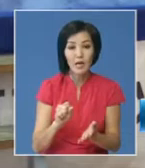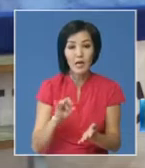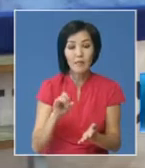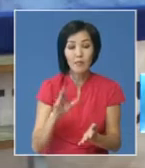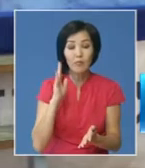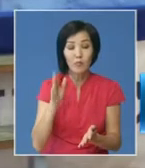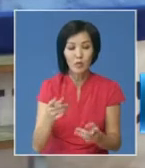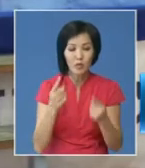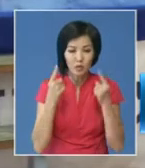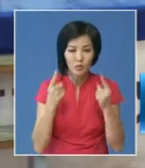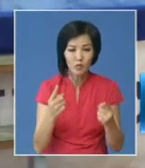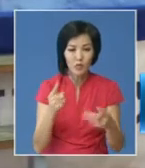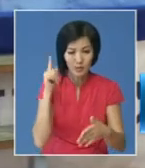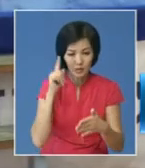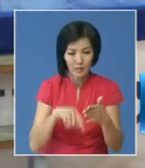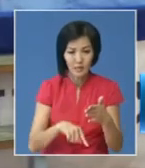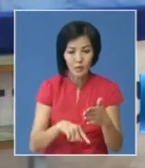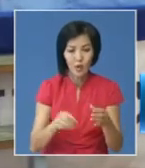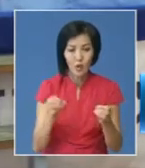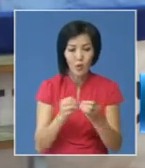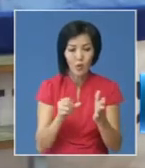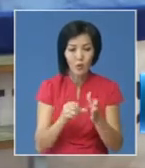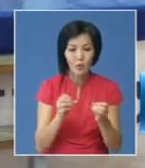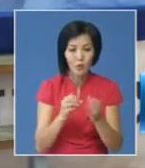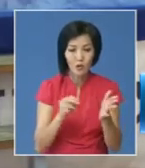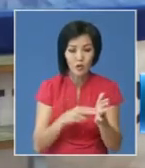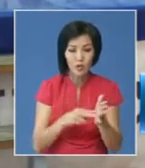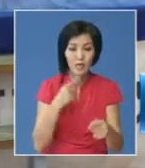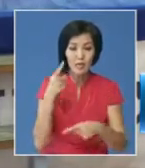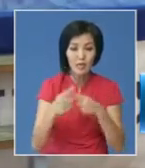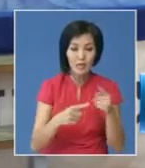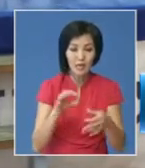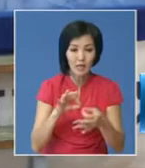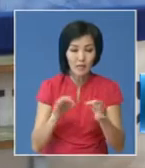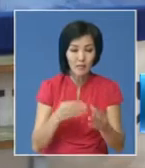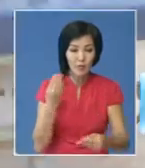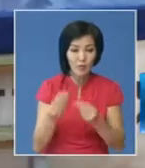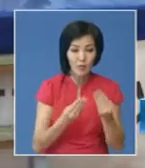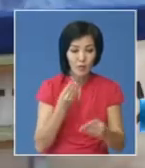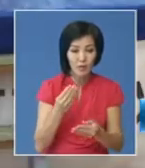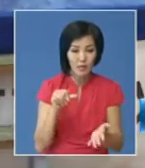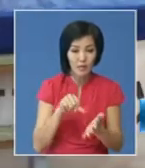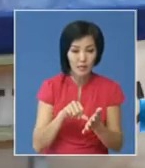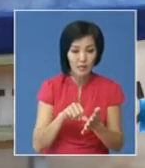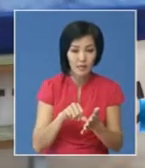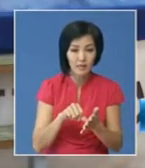алдыда. Қазір 16-17 болса, алдымызда келесі жылы олимпиада бар. Молодежка ойда